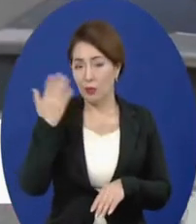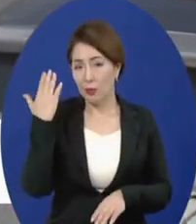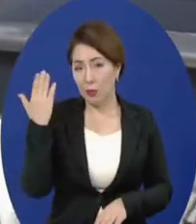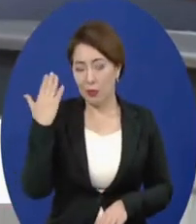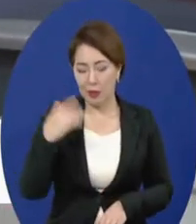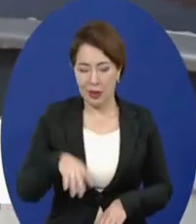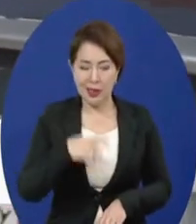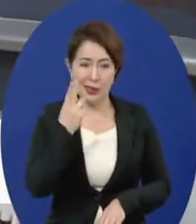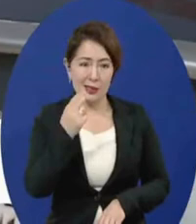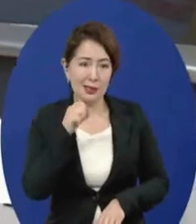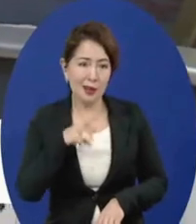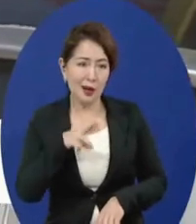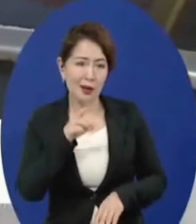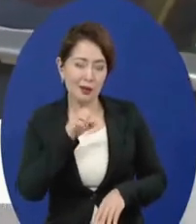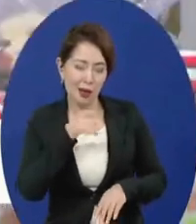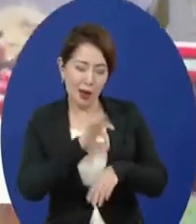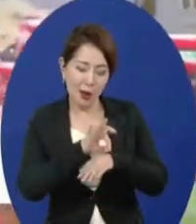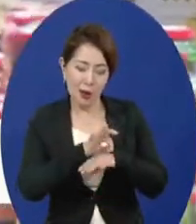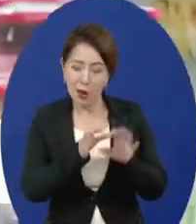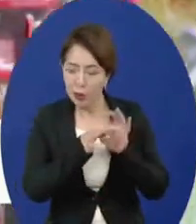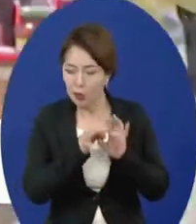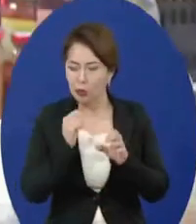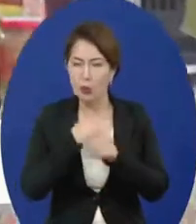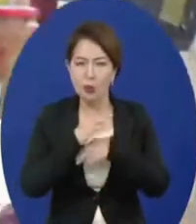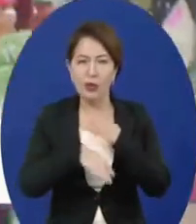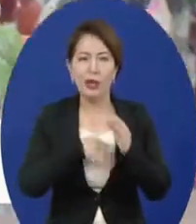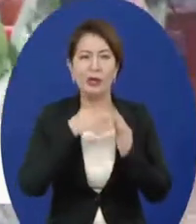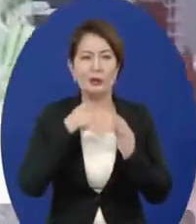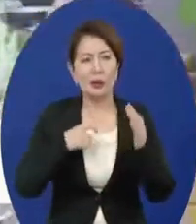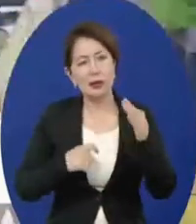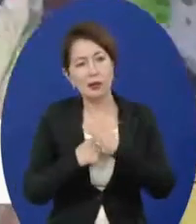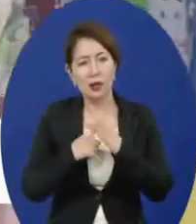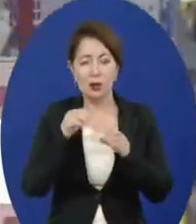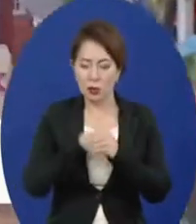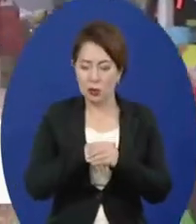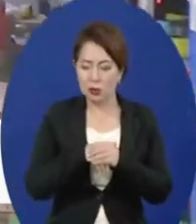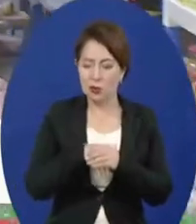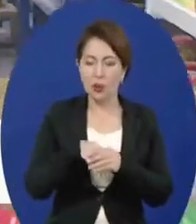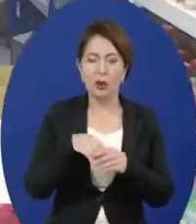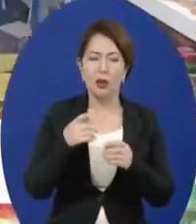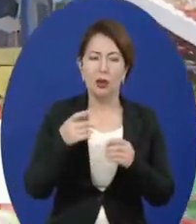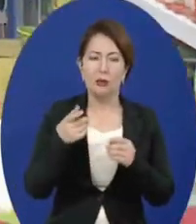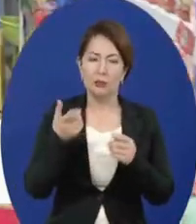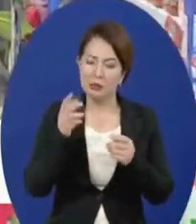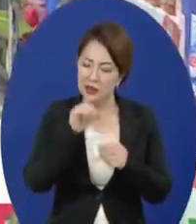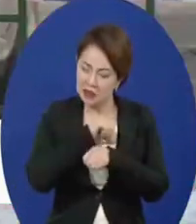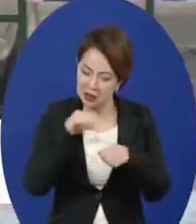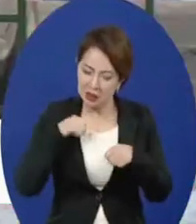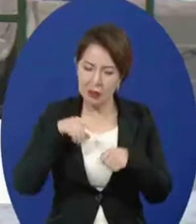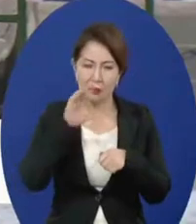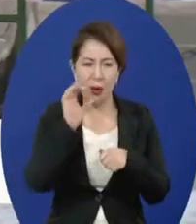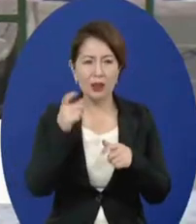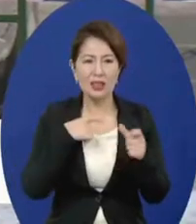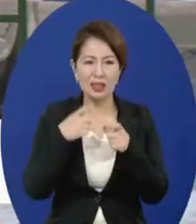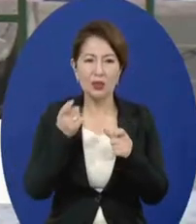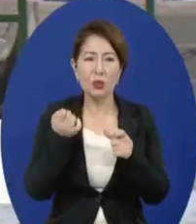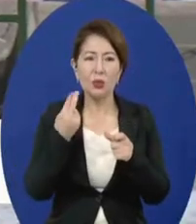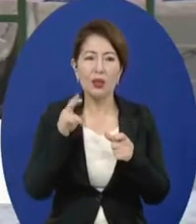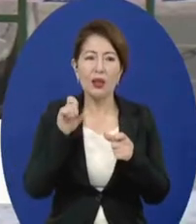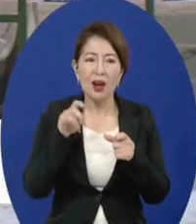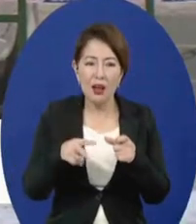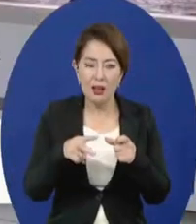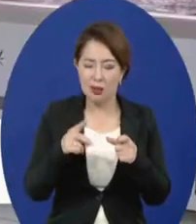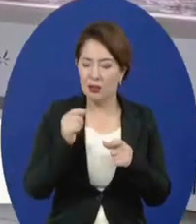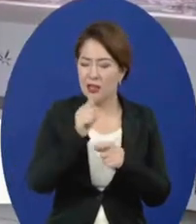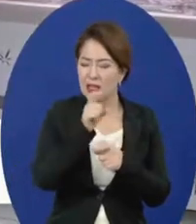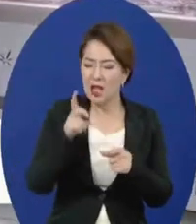цар тахлын улмаас үйл ажиллагааны хязгаарлалтанд орсон, зогссон, цалин орлого тасалдсан иргэн аж ахуй нэгж байгууллагад учирсан эдийн засгийн хүндрэл,